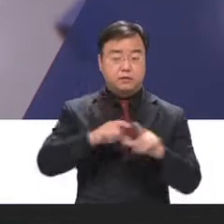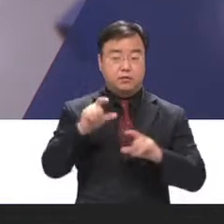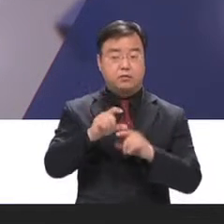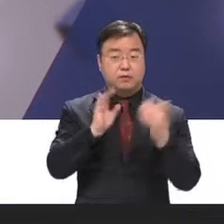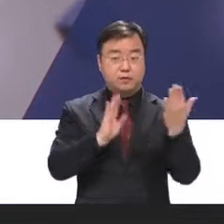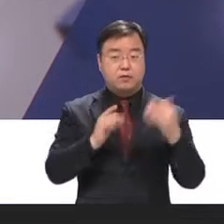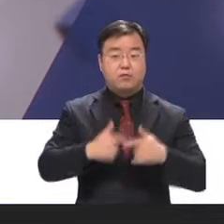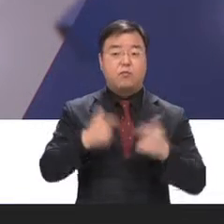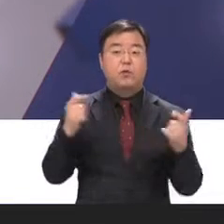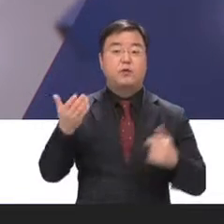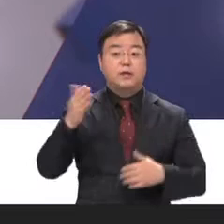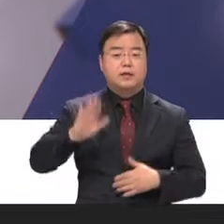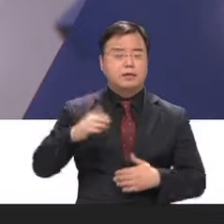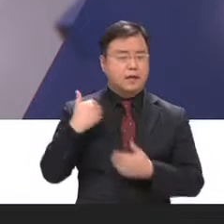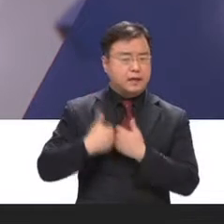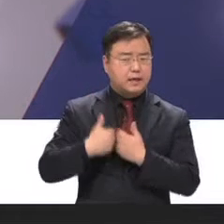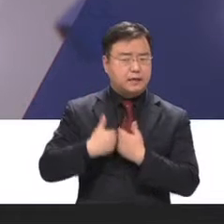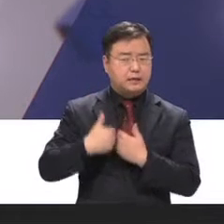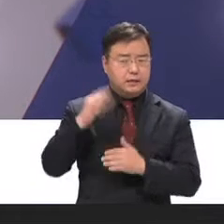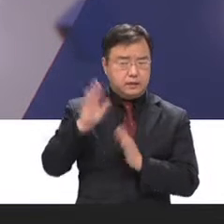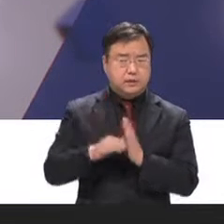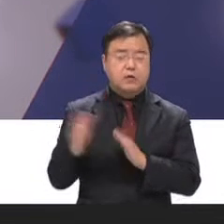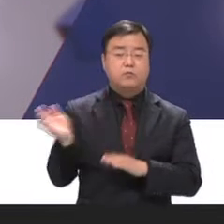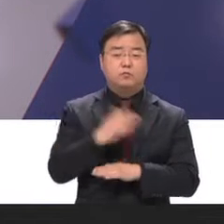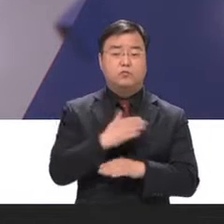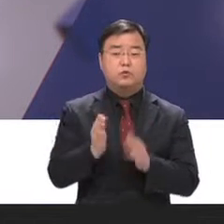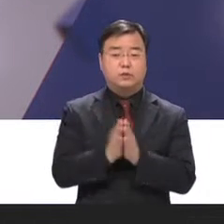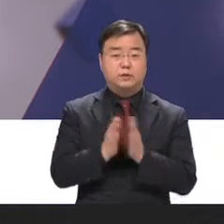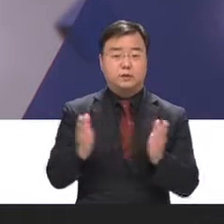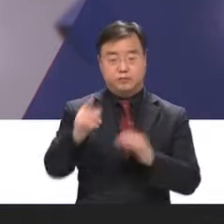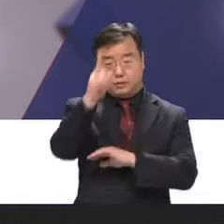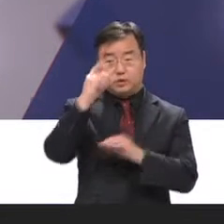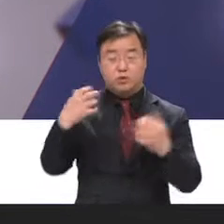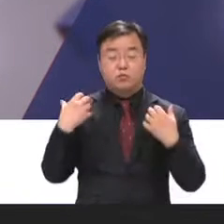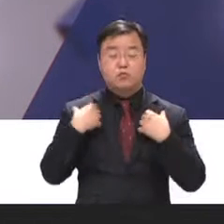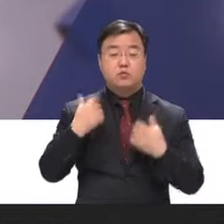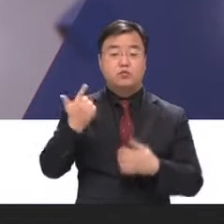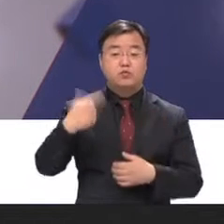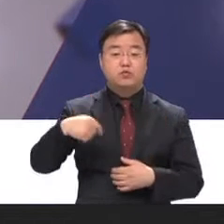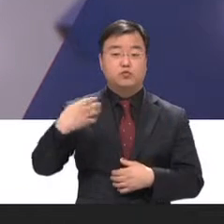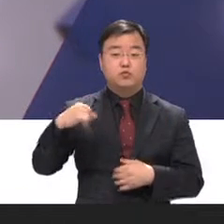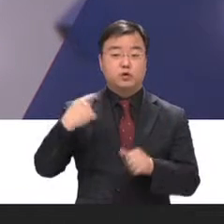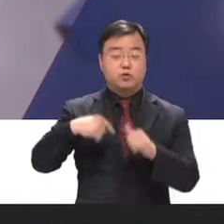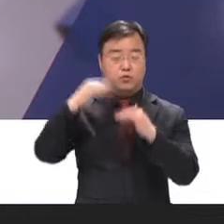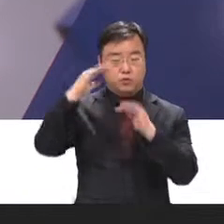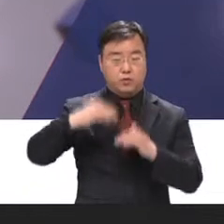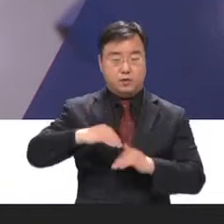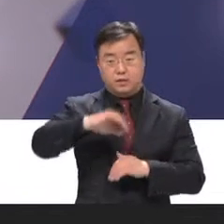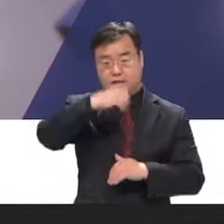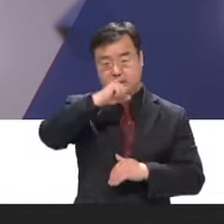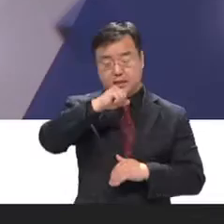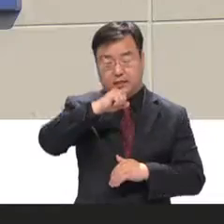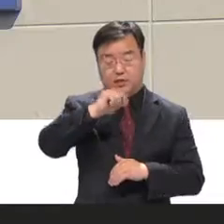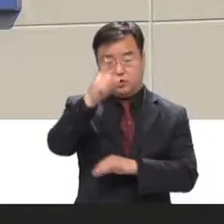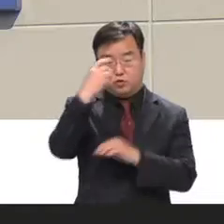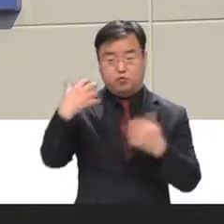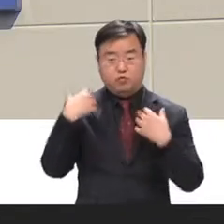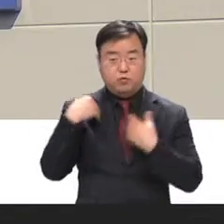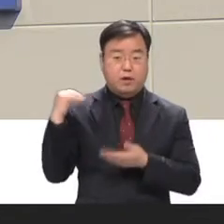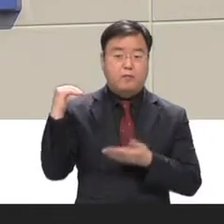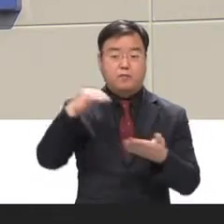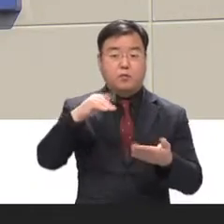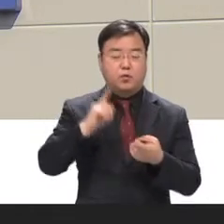했는데요 이 갈등은 이때 부터 시작됐습니다 이 정부는 누리과정 예산을 정부가 내려보내는 지방교육 재종